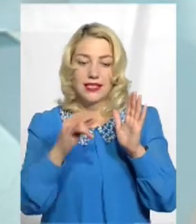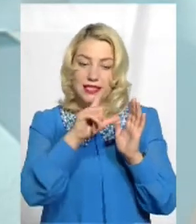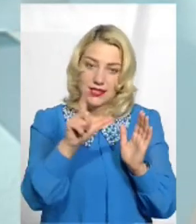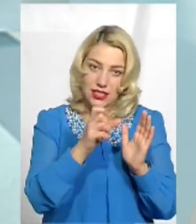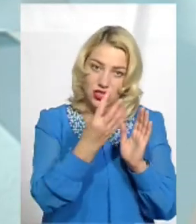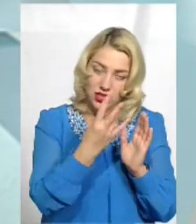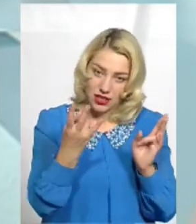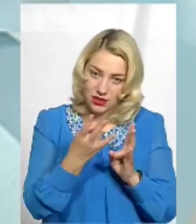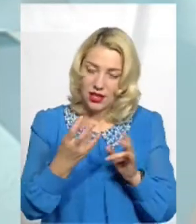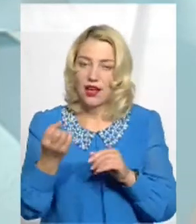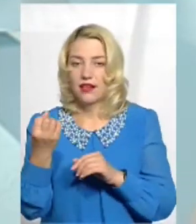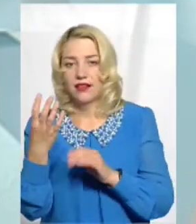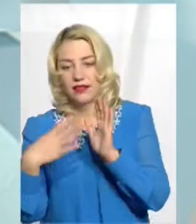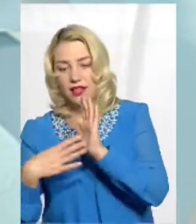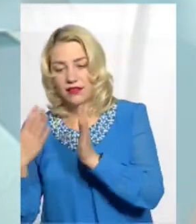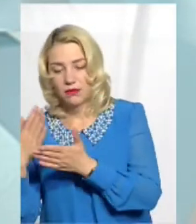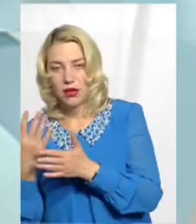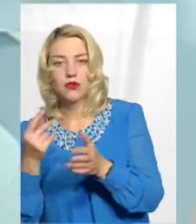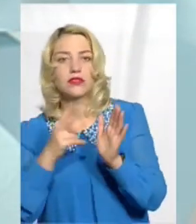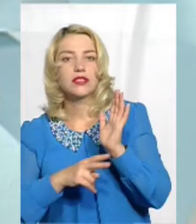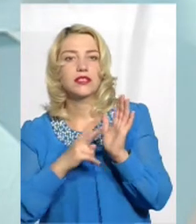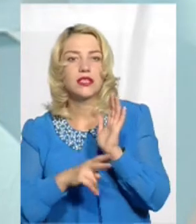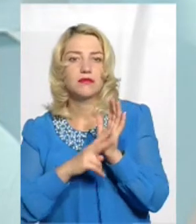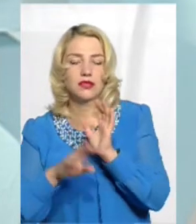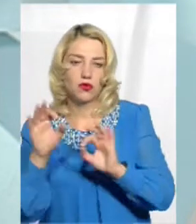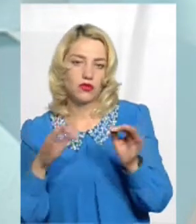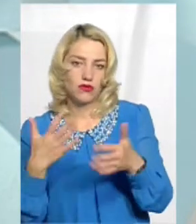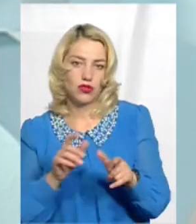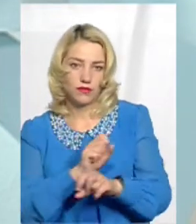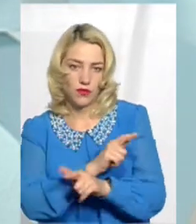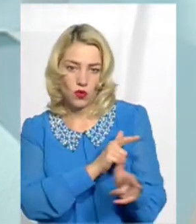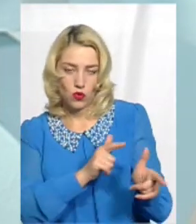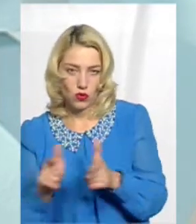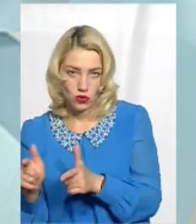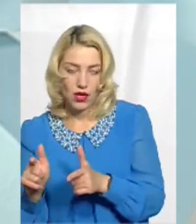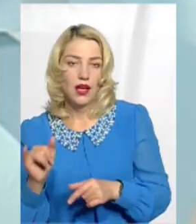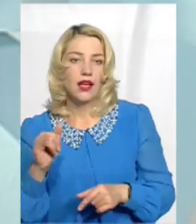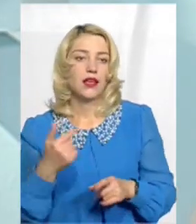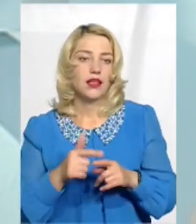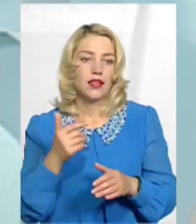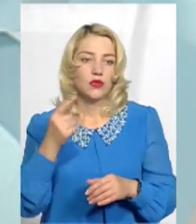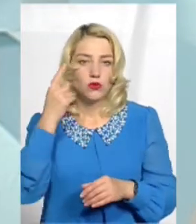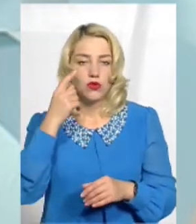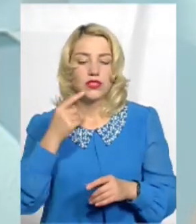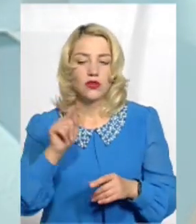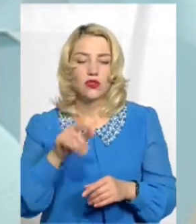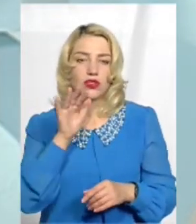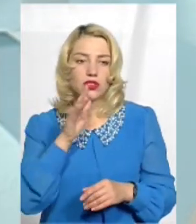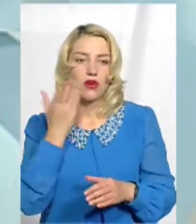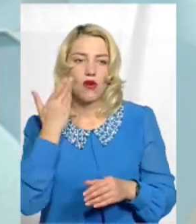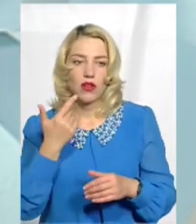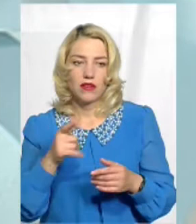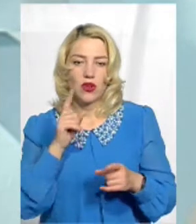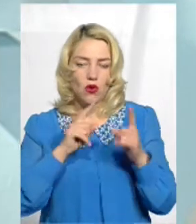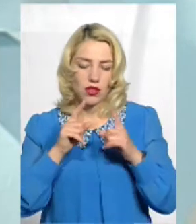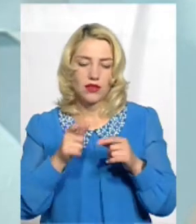Тобто 75% меблів вже є в навчальних закладах. Я думаю, що, напевно, за час, який пройшов від колегії, їх